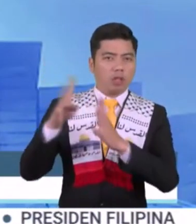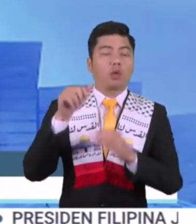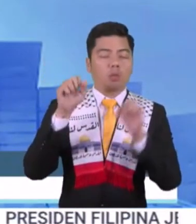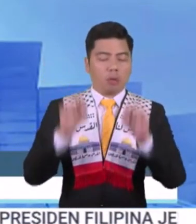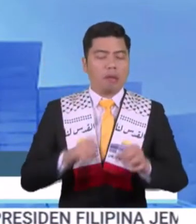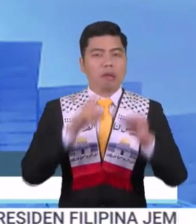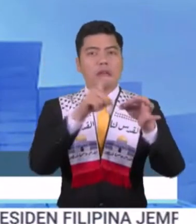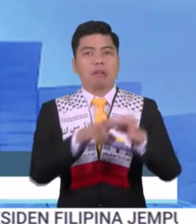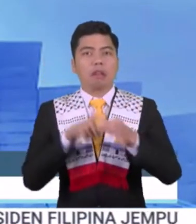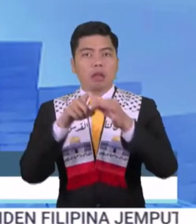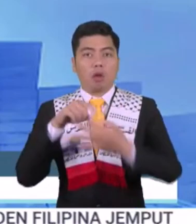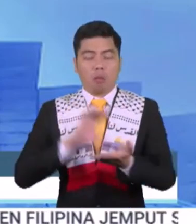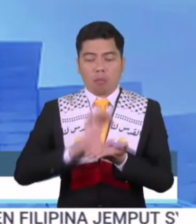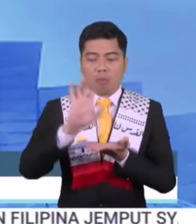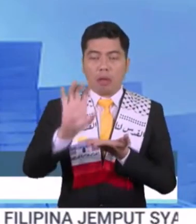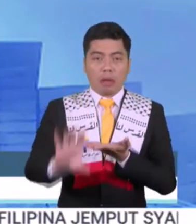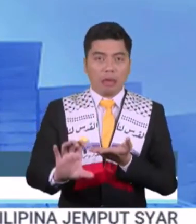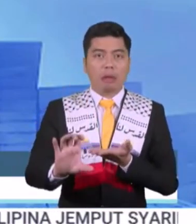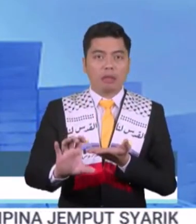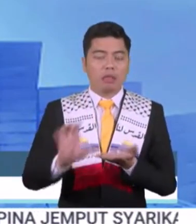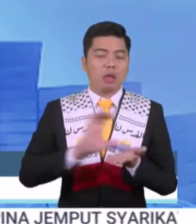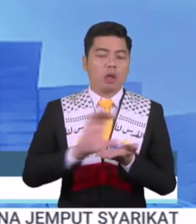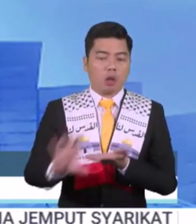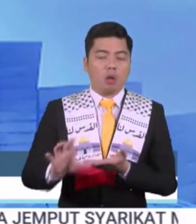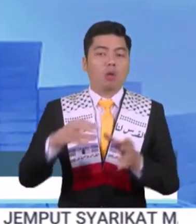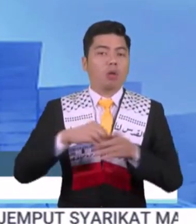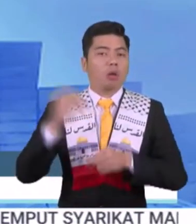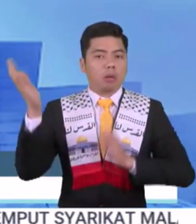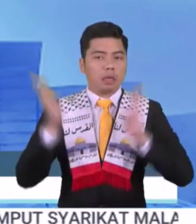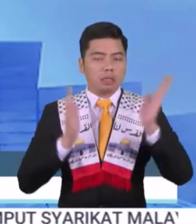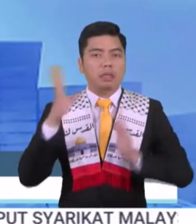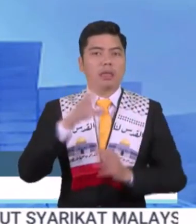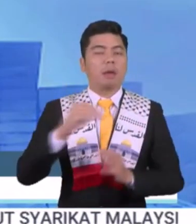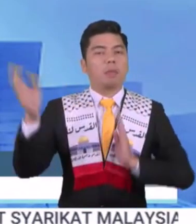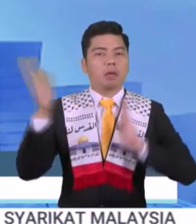dijangka dapat menarik minat pelabur asing dan domestik untuk melabur.